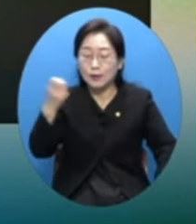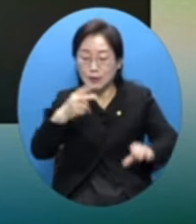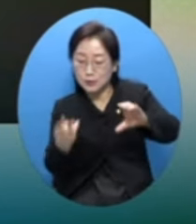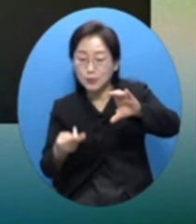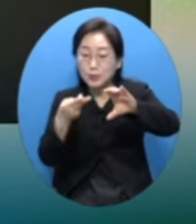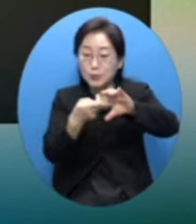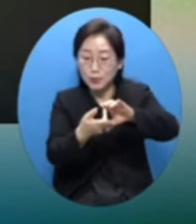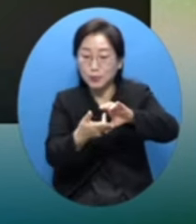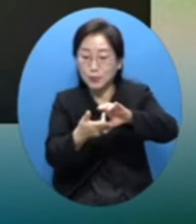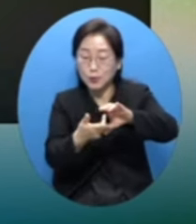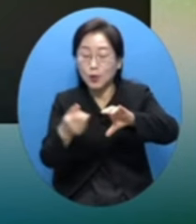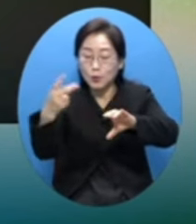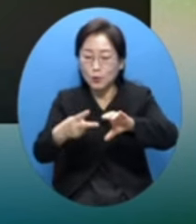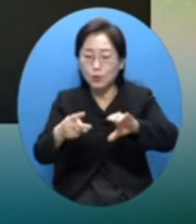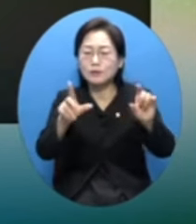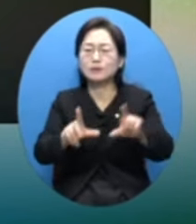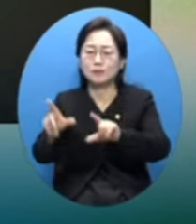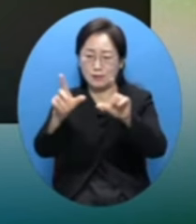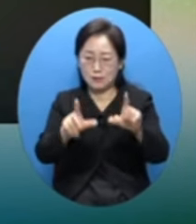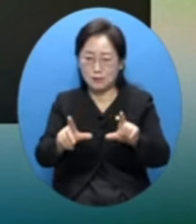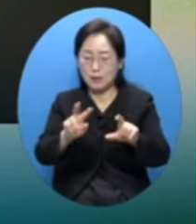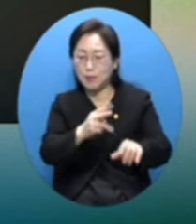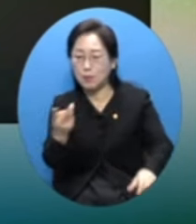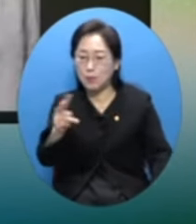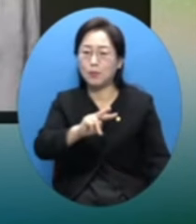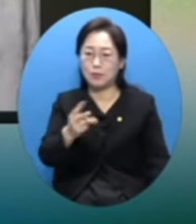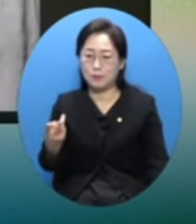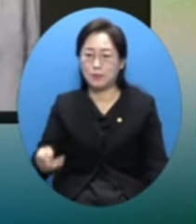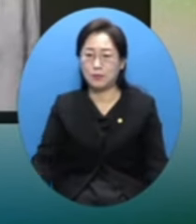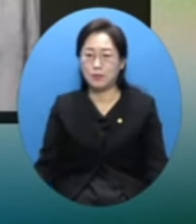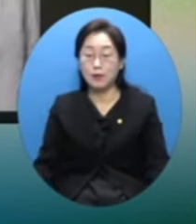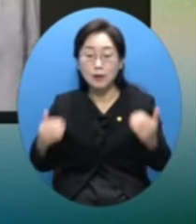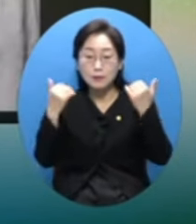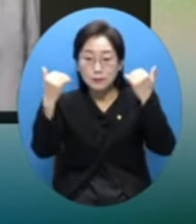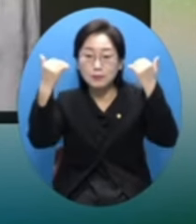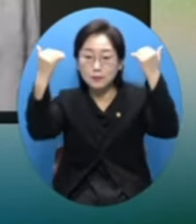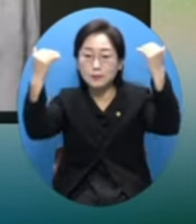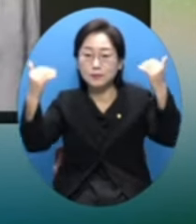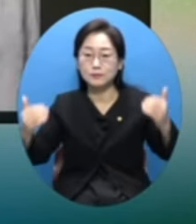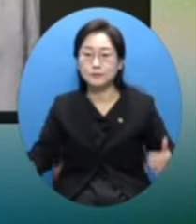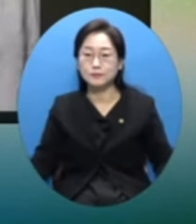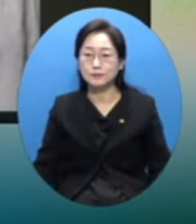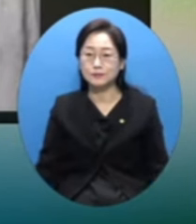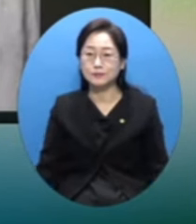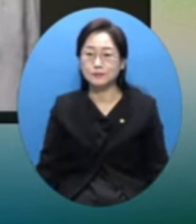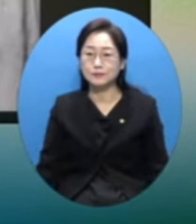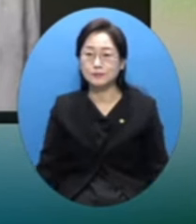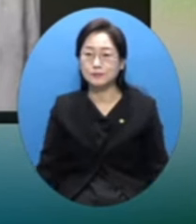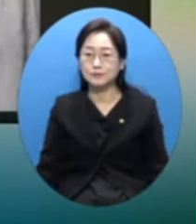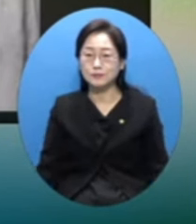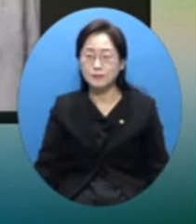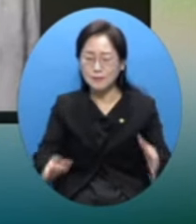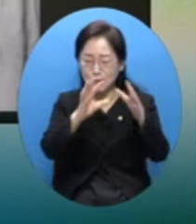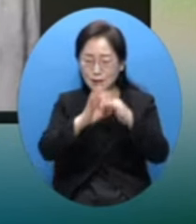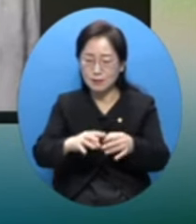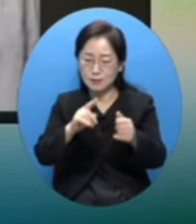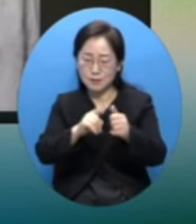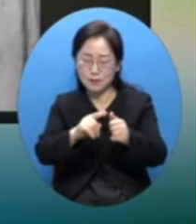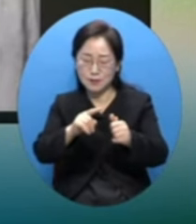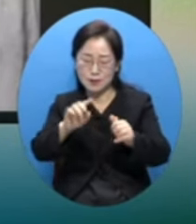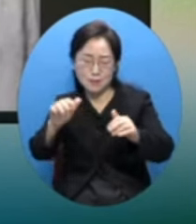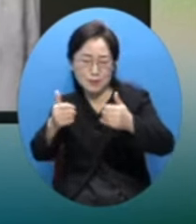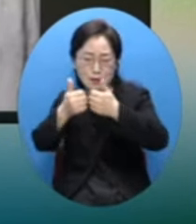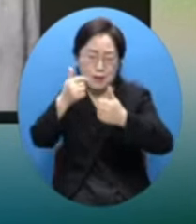산성에서 지내고 했습니다 그러면서 자라나는 가운데 끊임없이 그런 도전하고 또